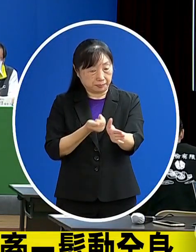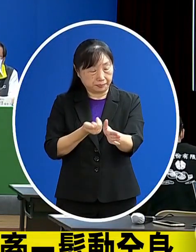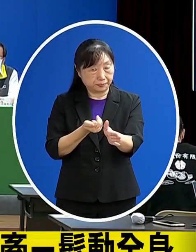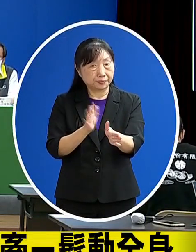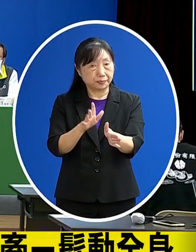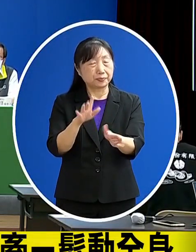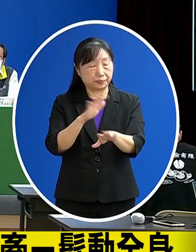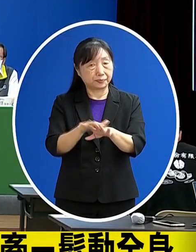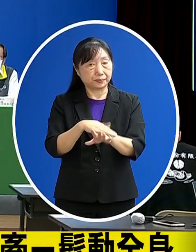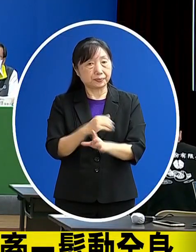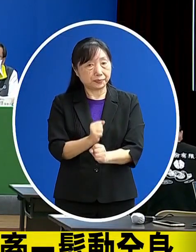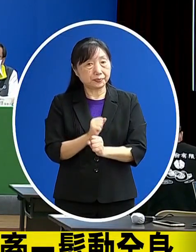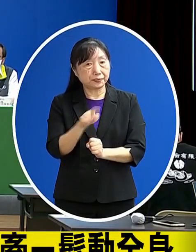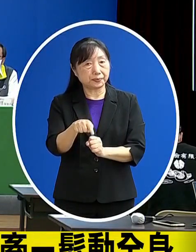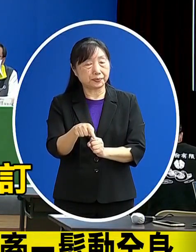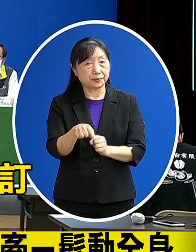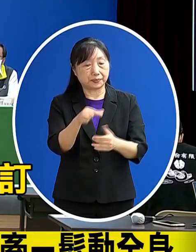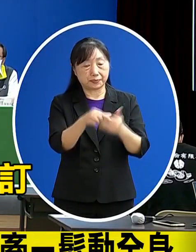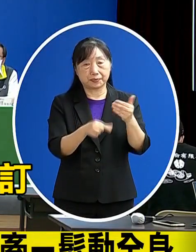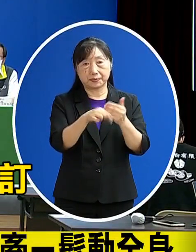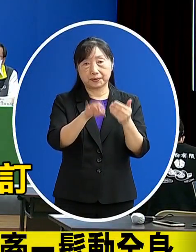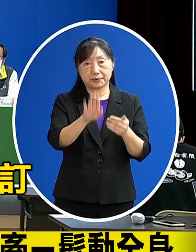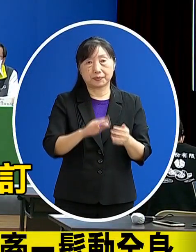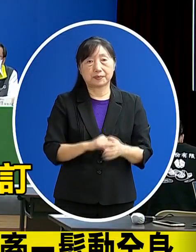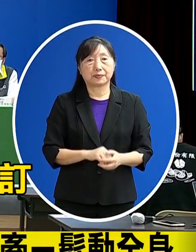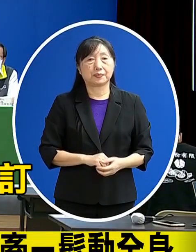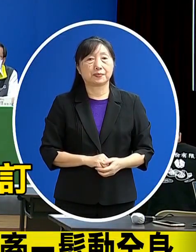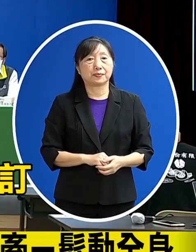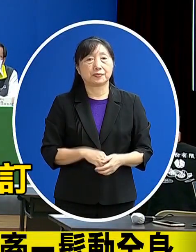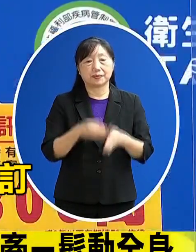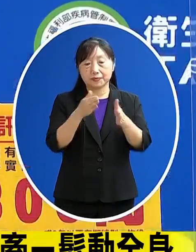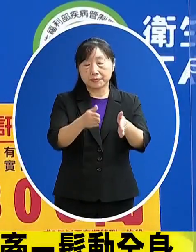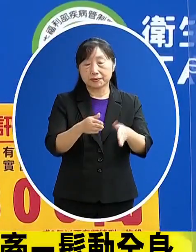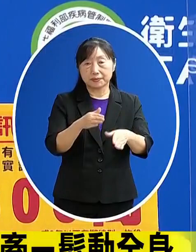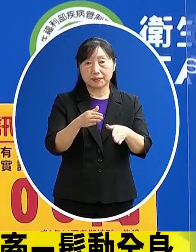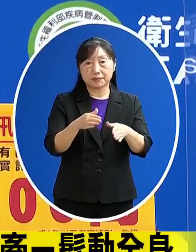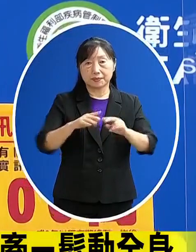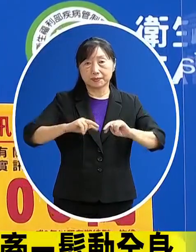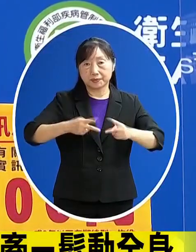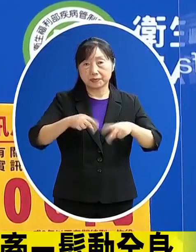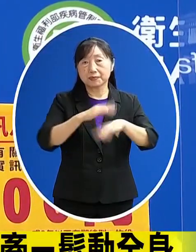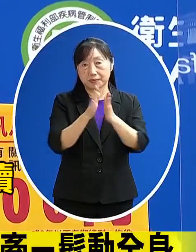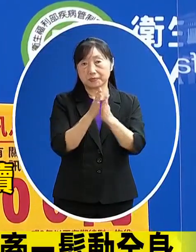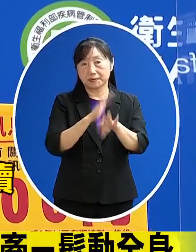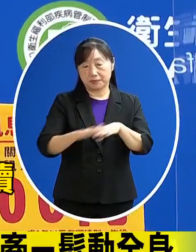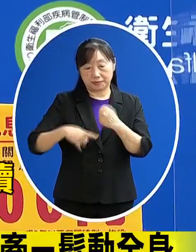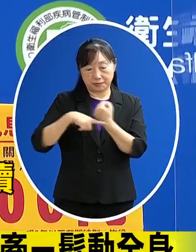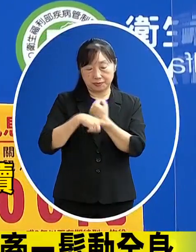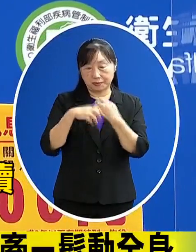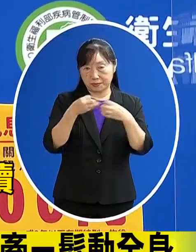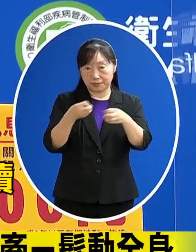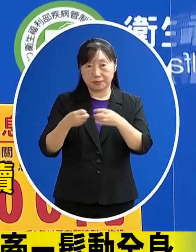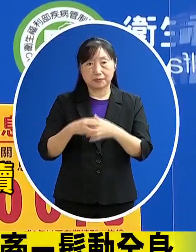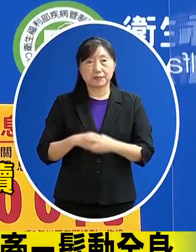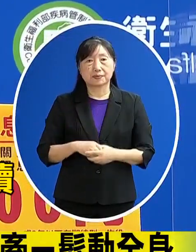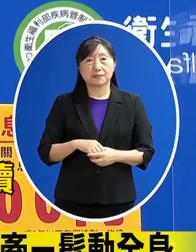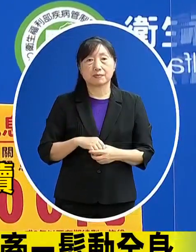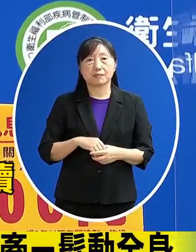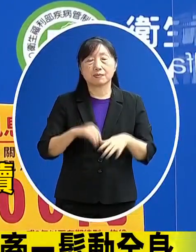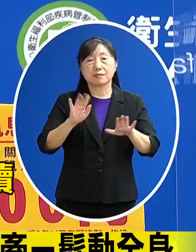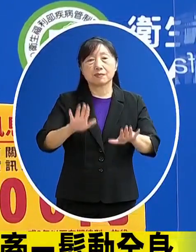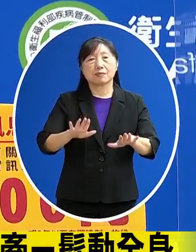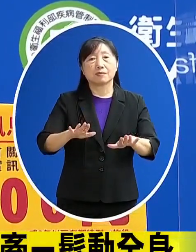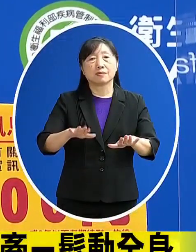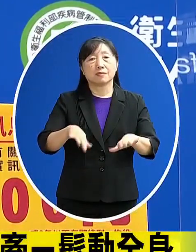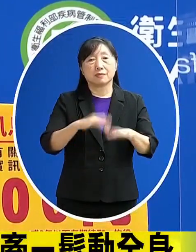所以就我们一个指引在。那指引是不是要做相关的修订？那我们会研议。那不过现在哈，看起来还